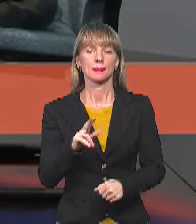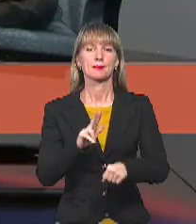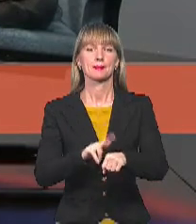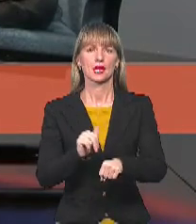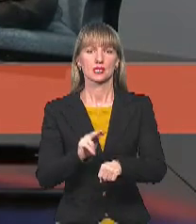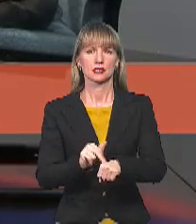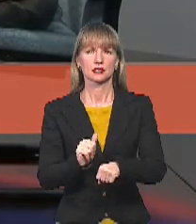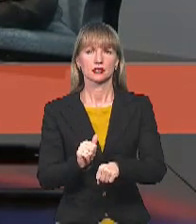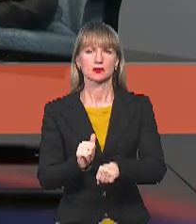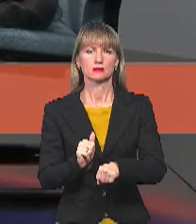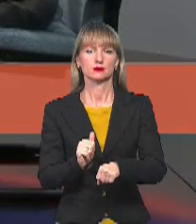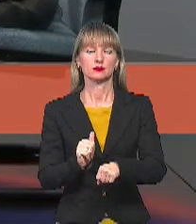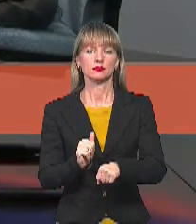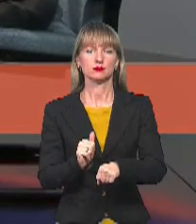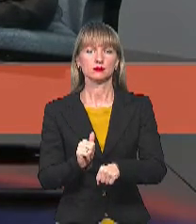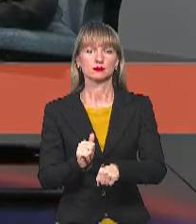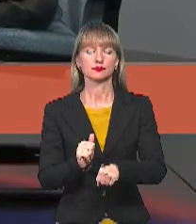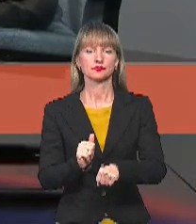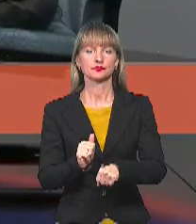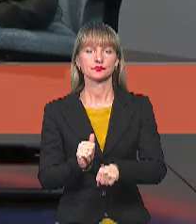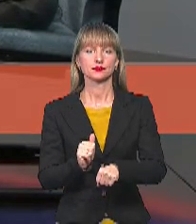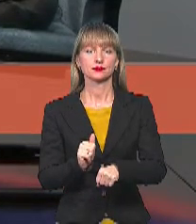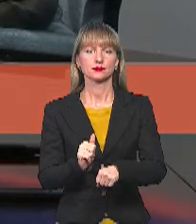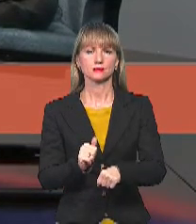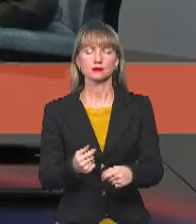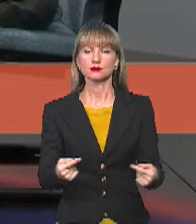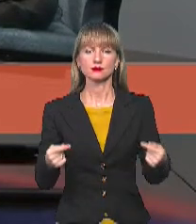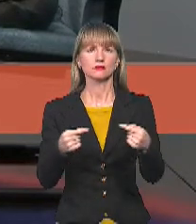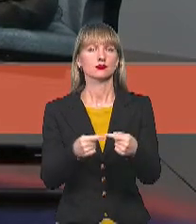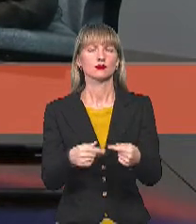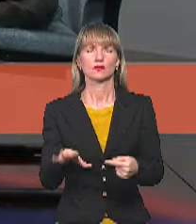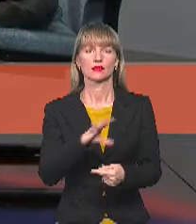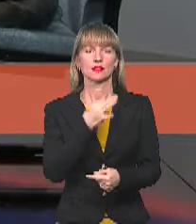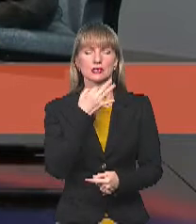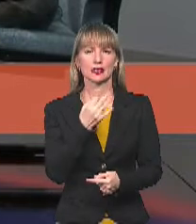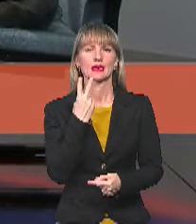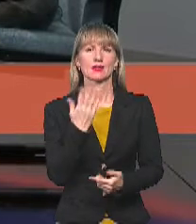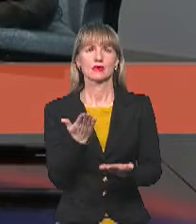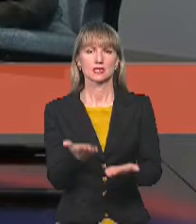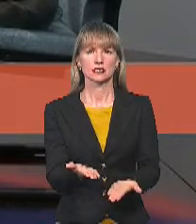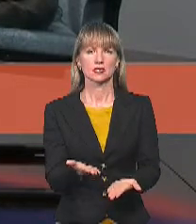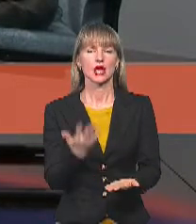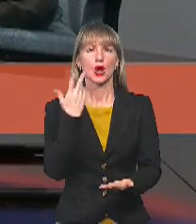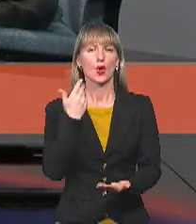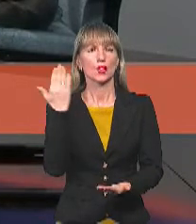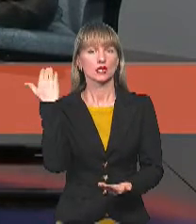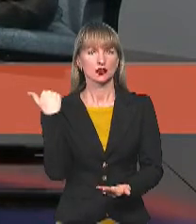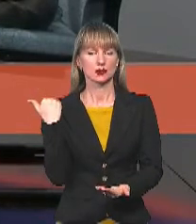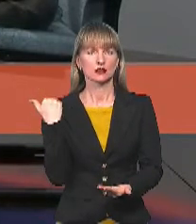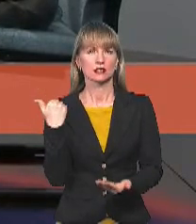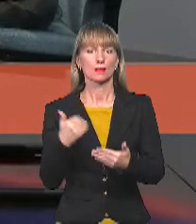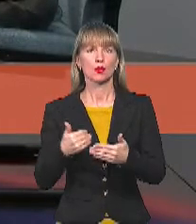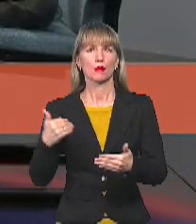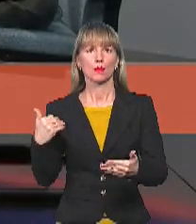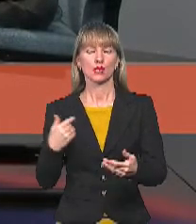Поліція... Ну, прям начебто в точку все сказала. Дивіться, колись